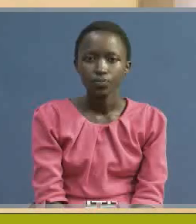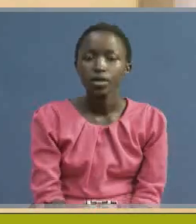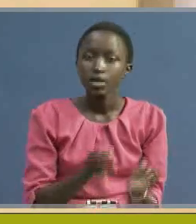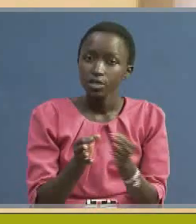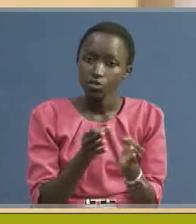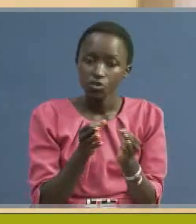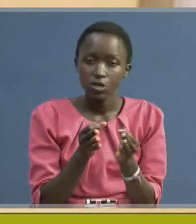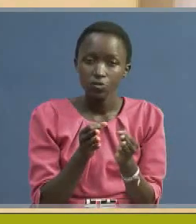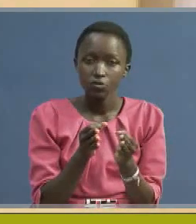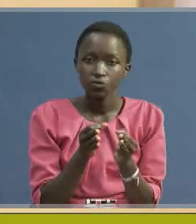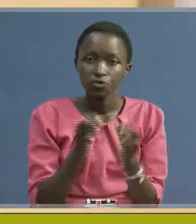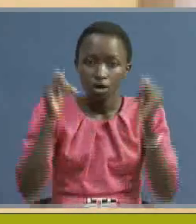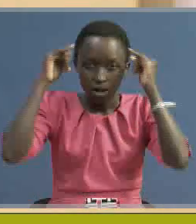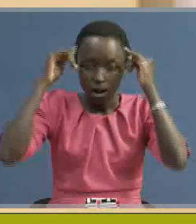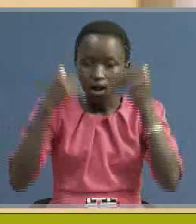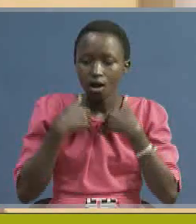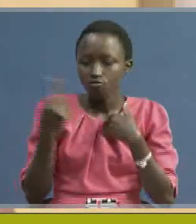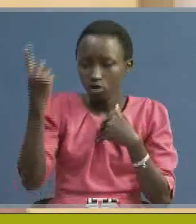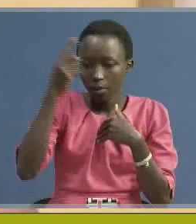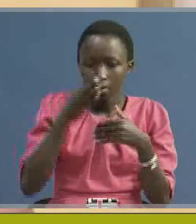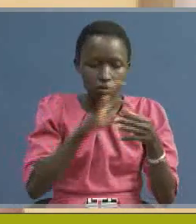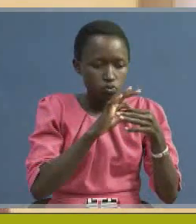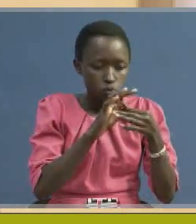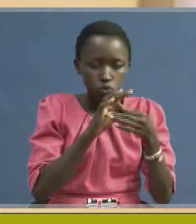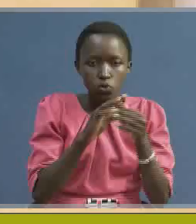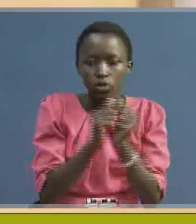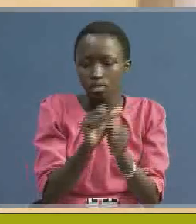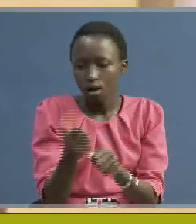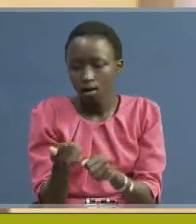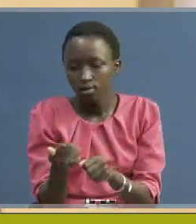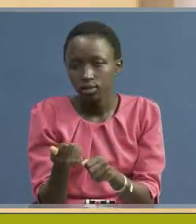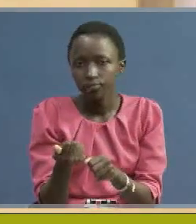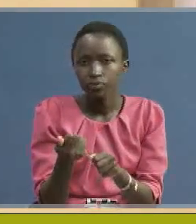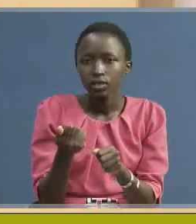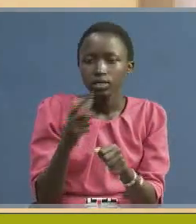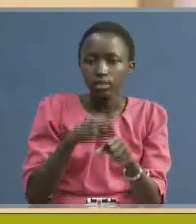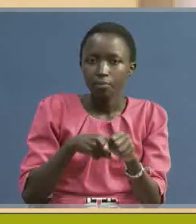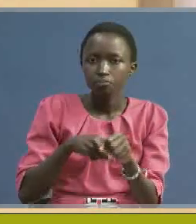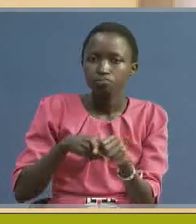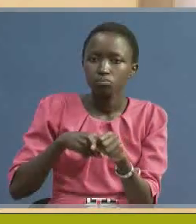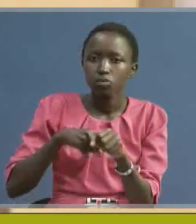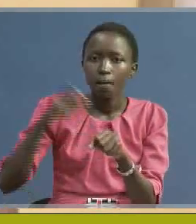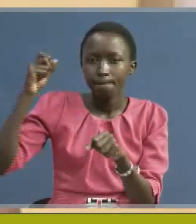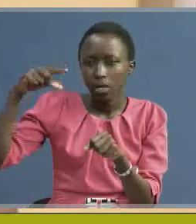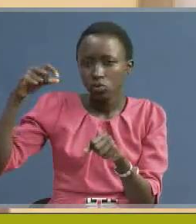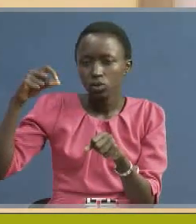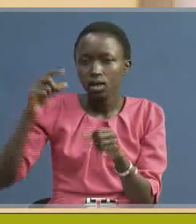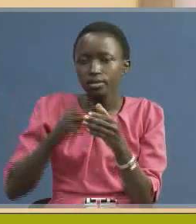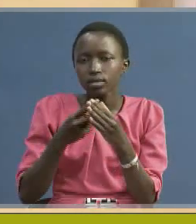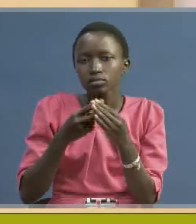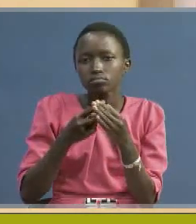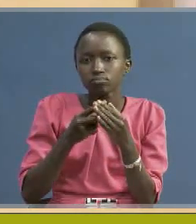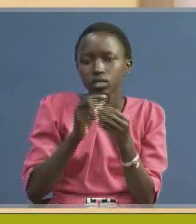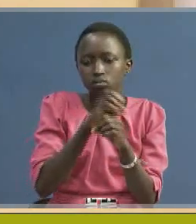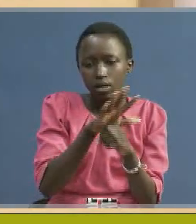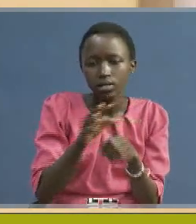Ikiwa ng'ombe tayari yako affected kule, imekuja ikatangamana na wengine huku, zile mbu zikiumba, uma, zinaambukiza hawa